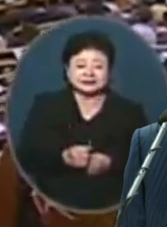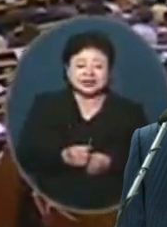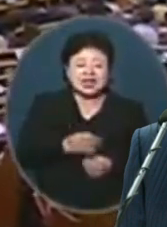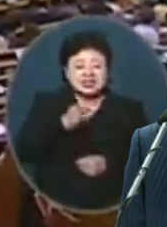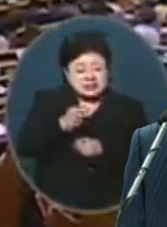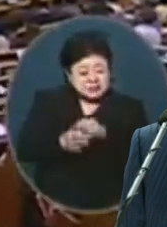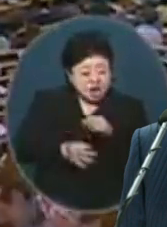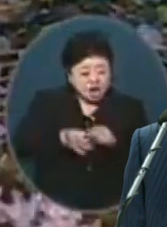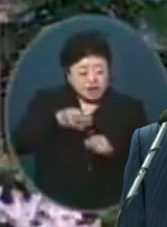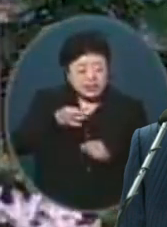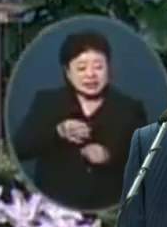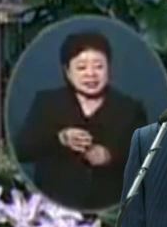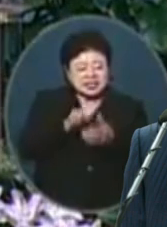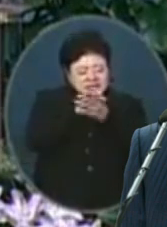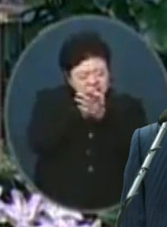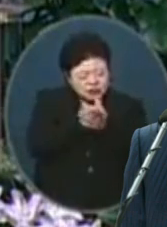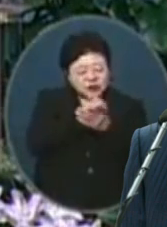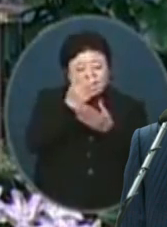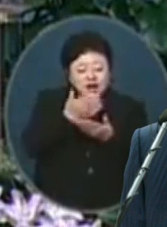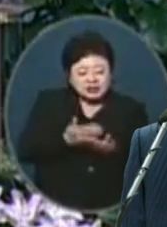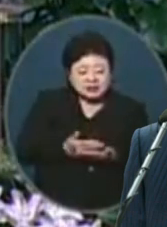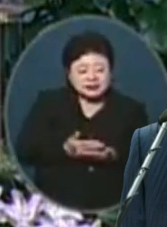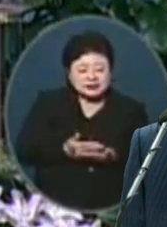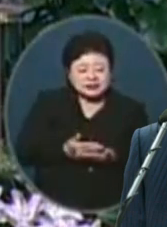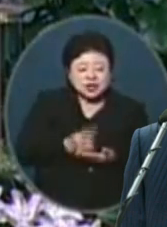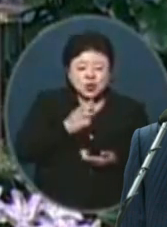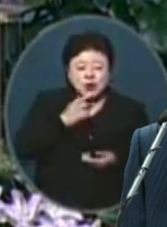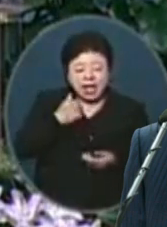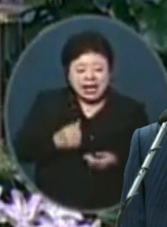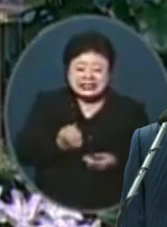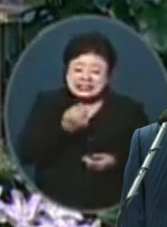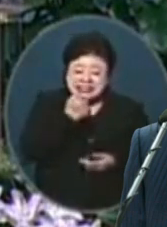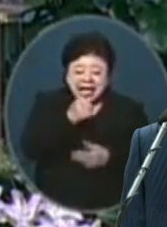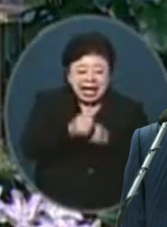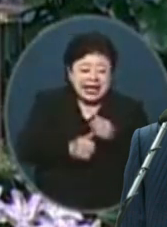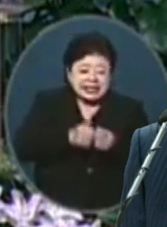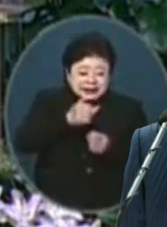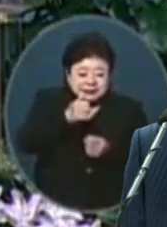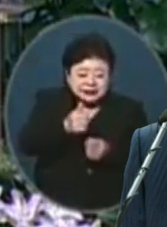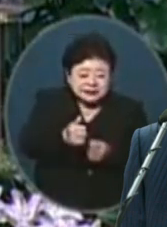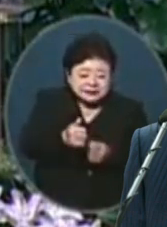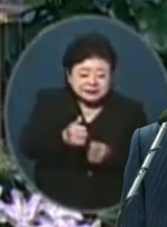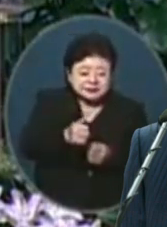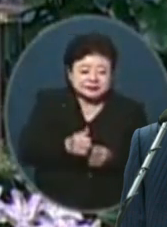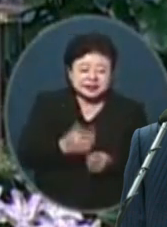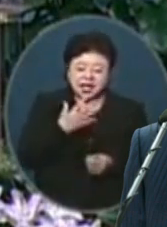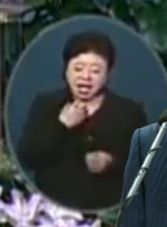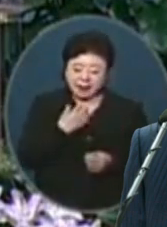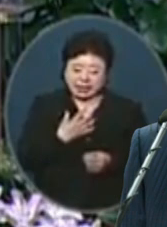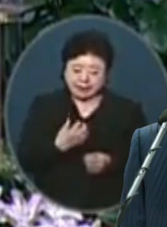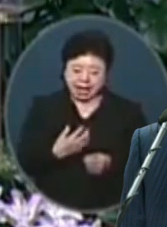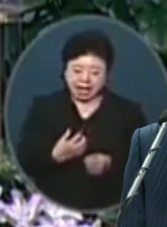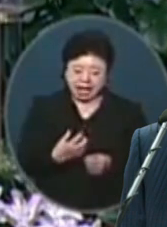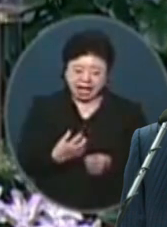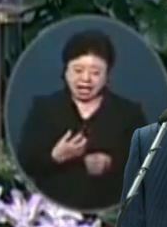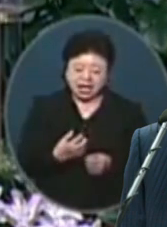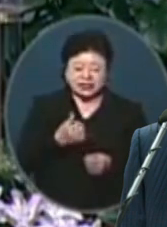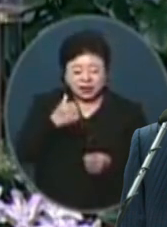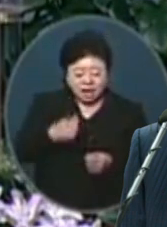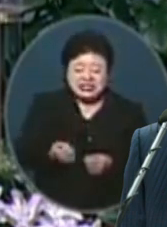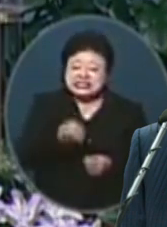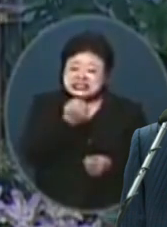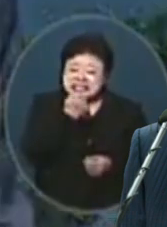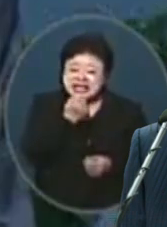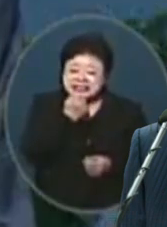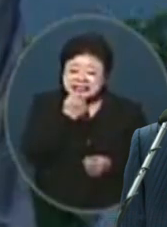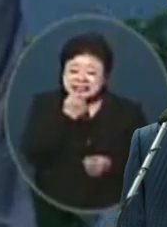10년을 기도해서 얻은 외아들 이삭인데 하나님이 아브라함아 내 아들